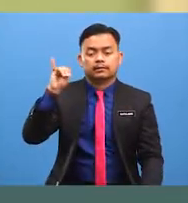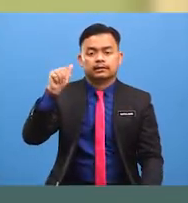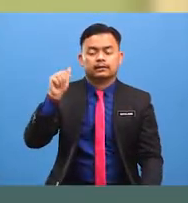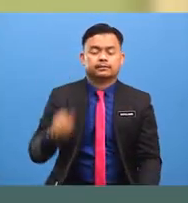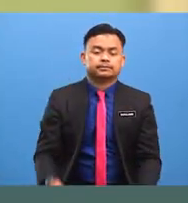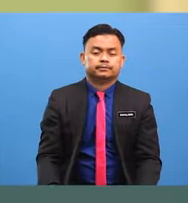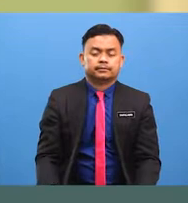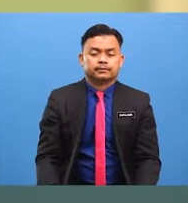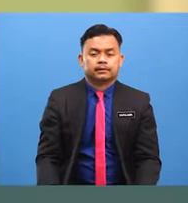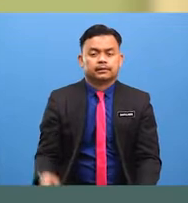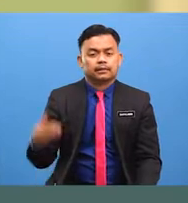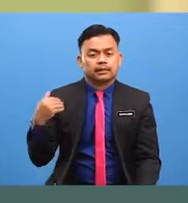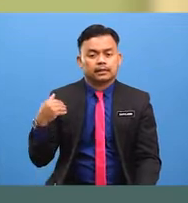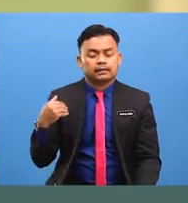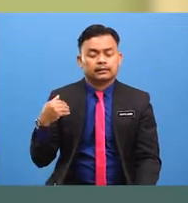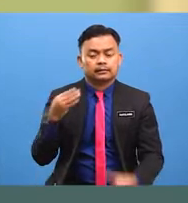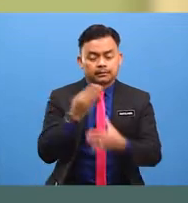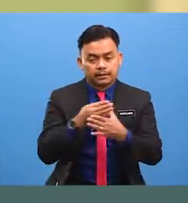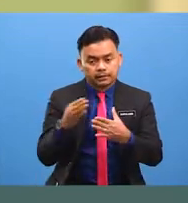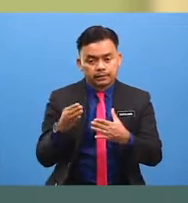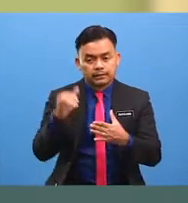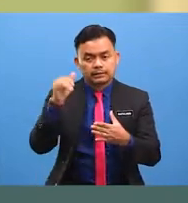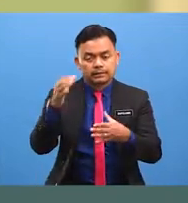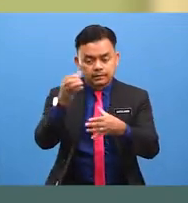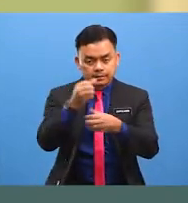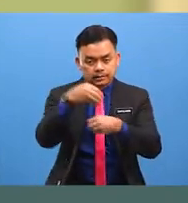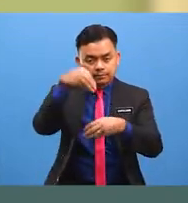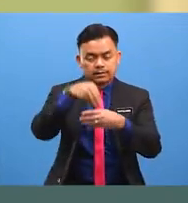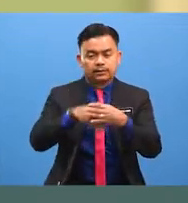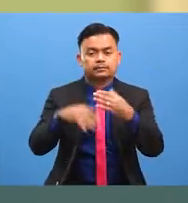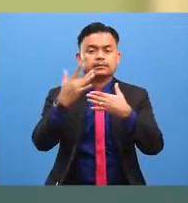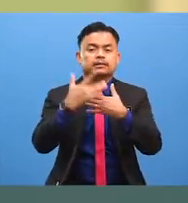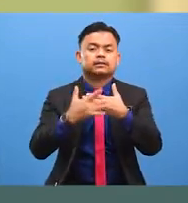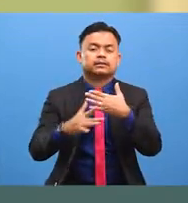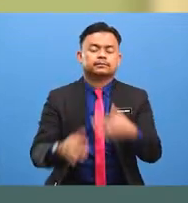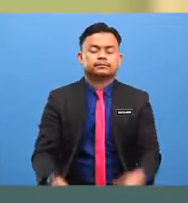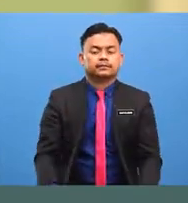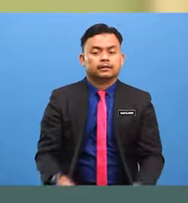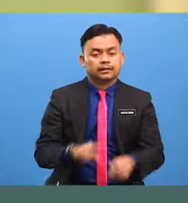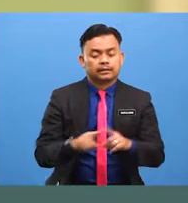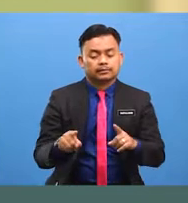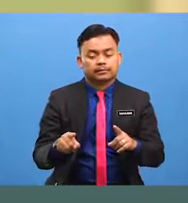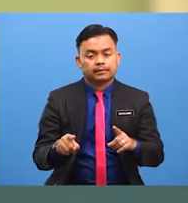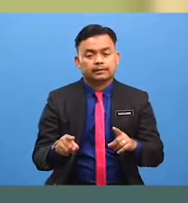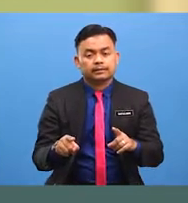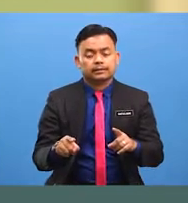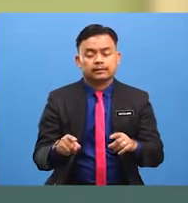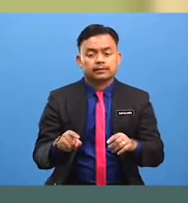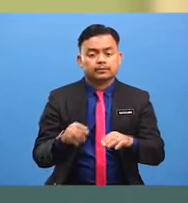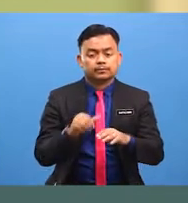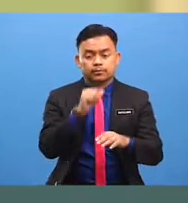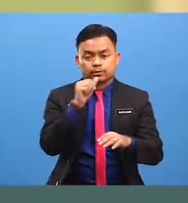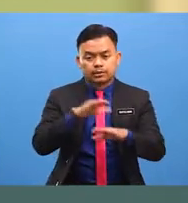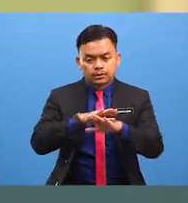ke dalam salur darah untuk digunakan. Tetapi, tidak semua bahan-bahan ini